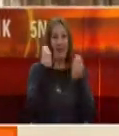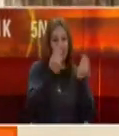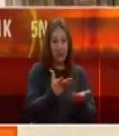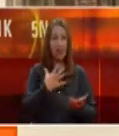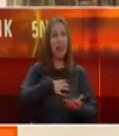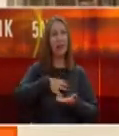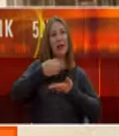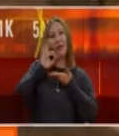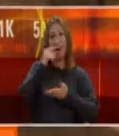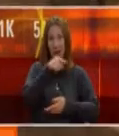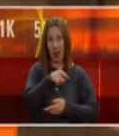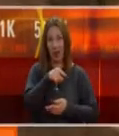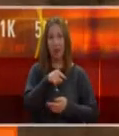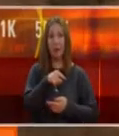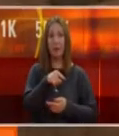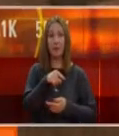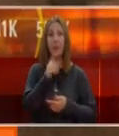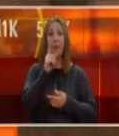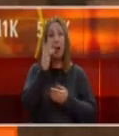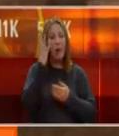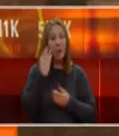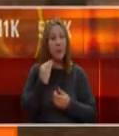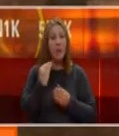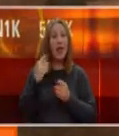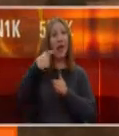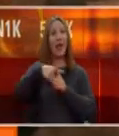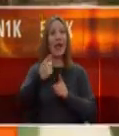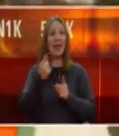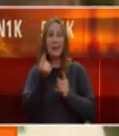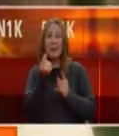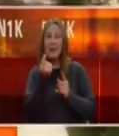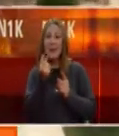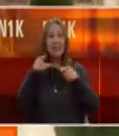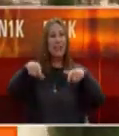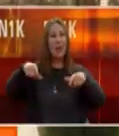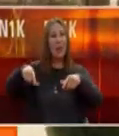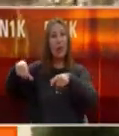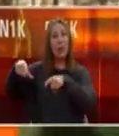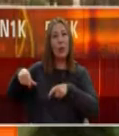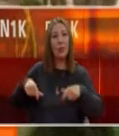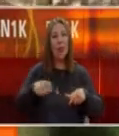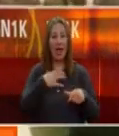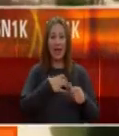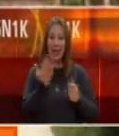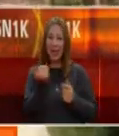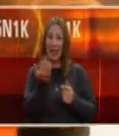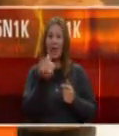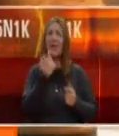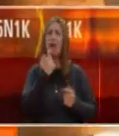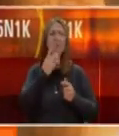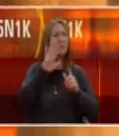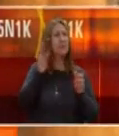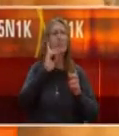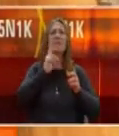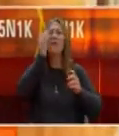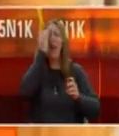kendi kafelerinde tabii, bir yandan da egzersiz yapabilecekleri ufak ölçekli salonlar her gelir seviyesinden ve her yaş grubundan